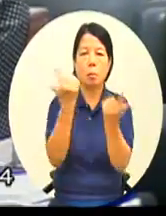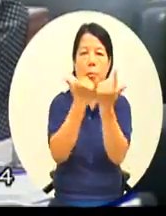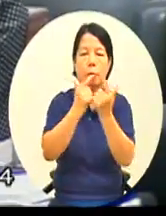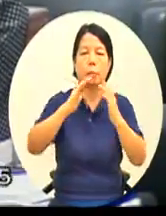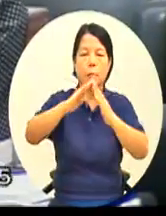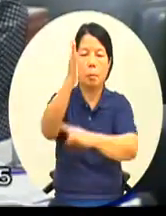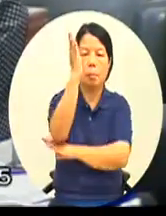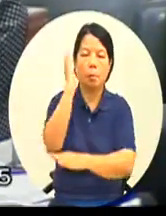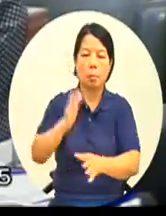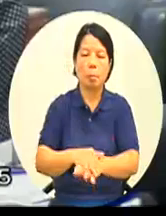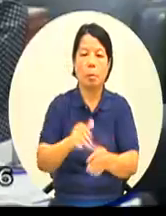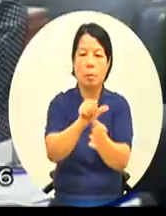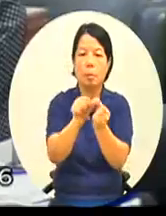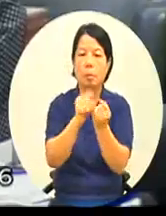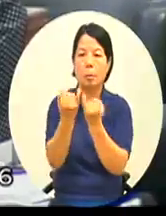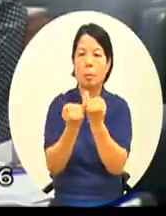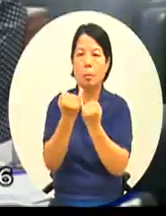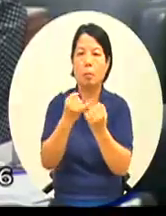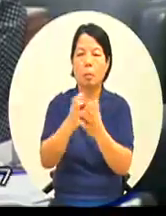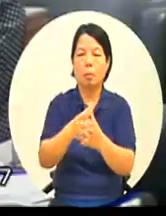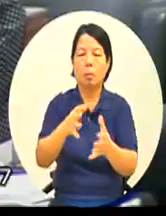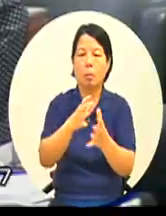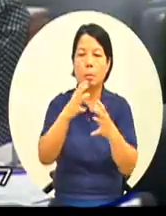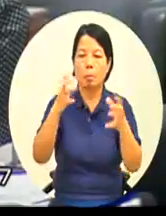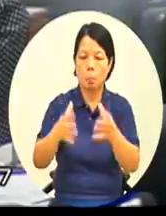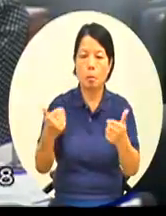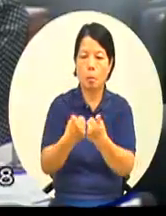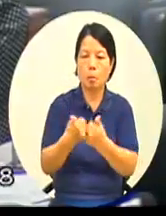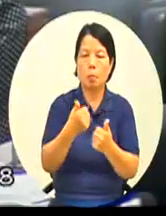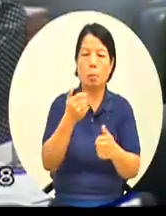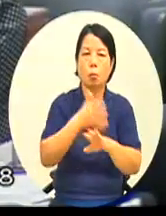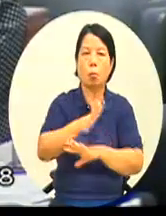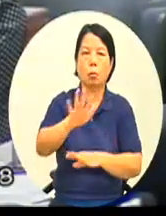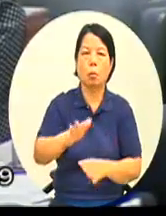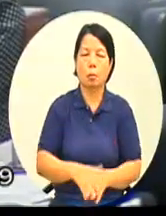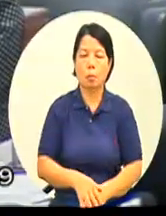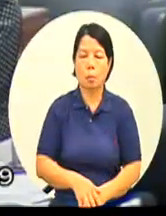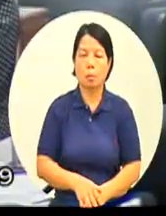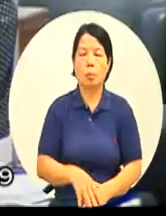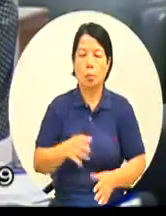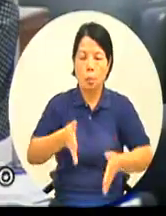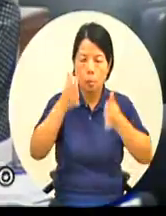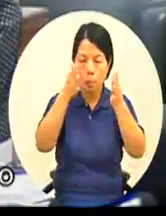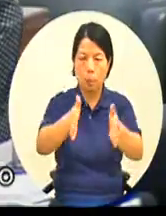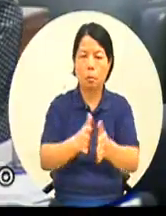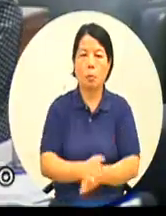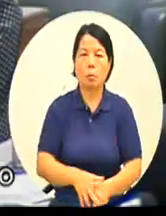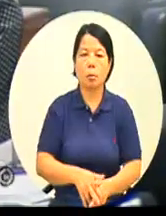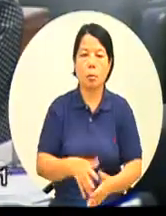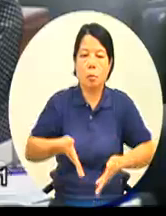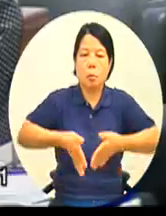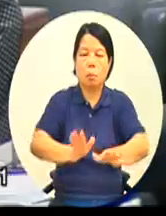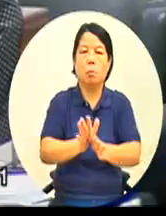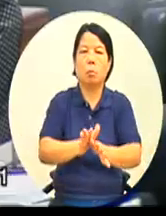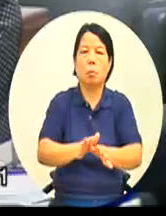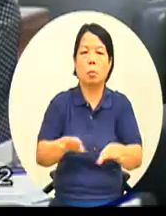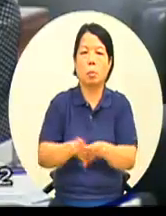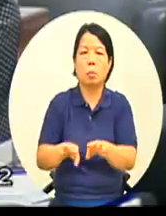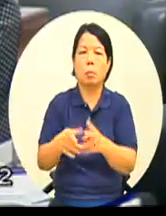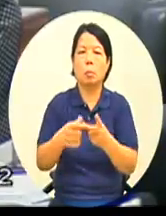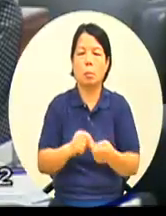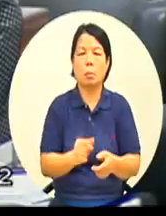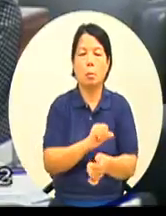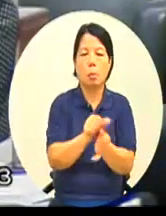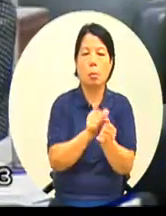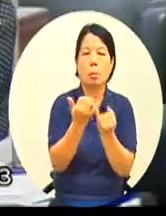政府开放同性伴侣住籍之后，他认为只要针对产假的部分，或者是同性